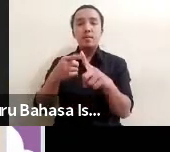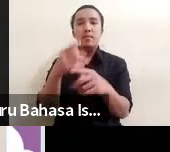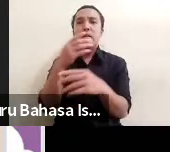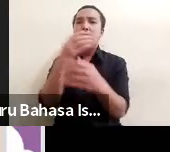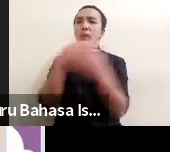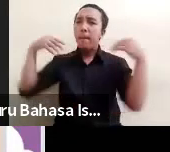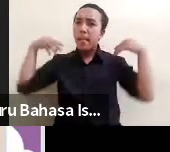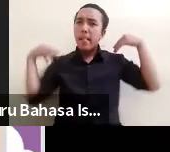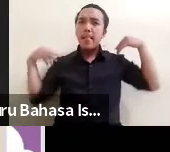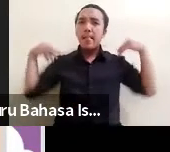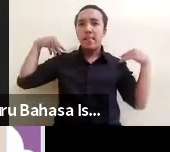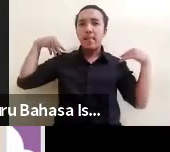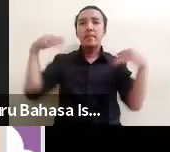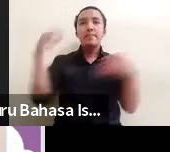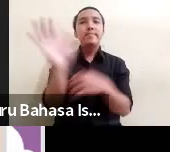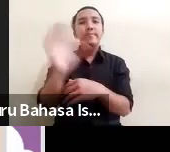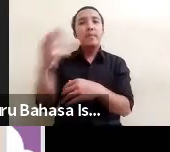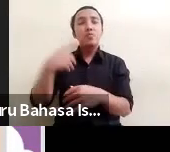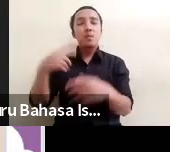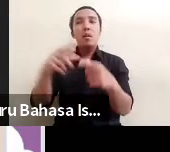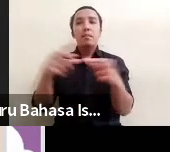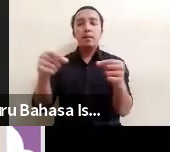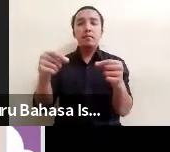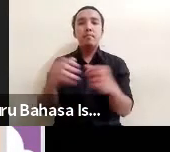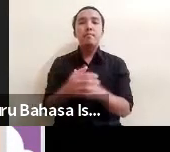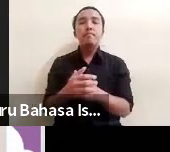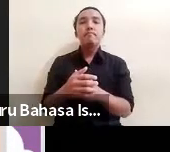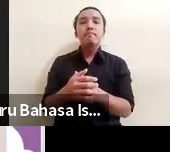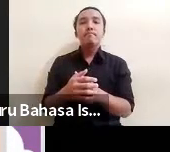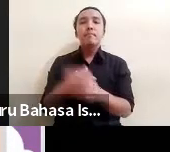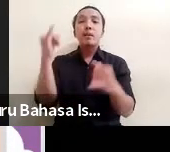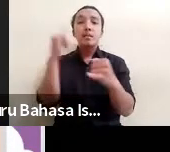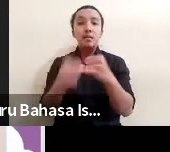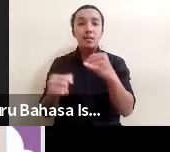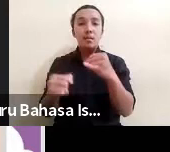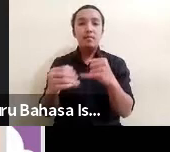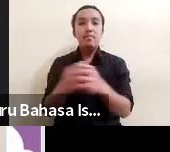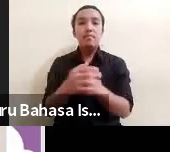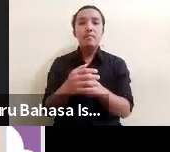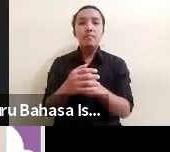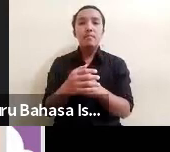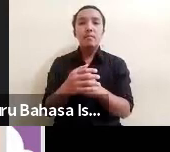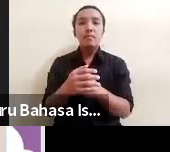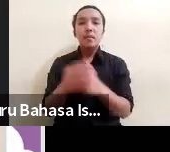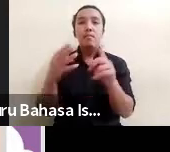di Dukcapil buat program yang Pak Bupati namakan itu pelanduk cepat